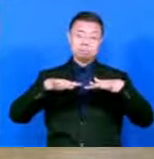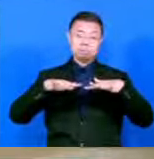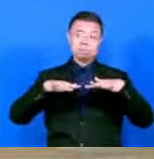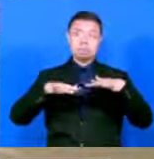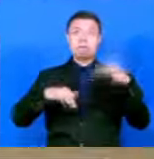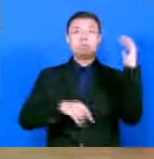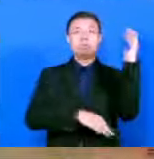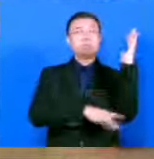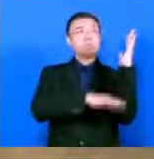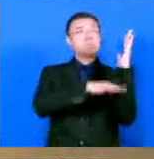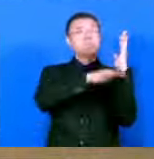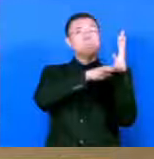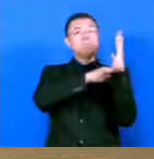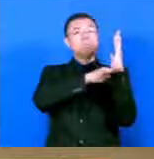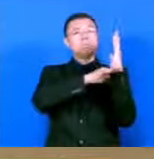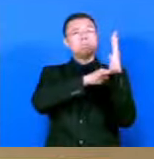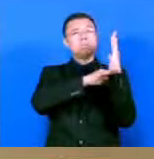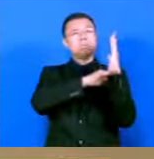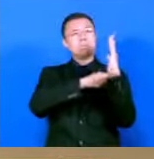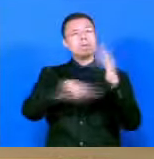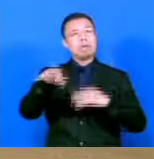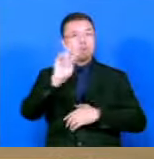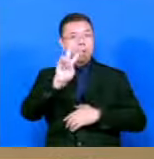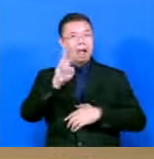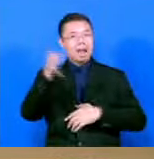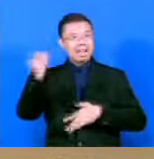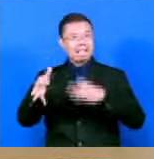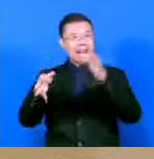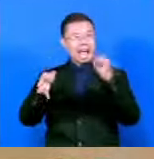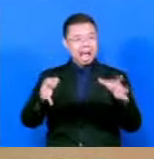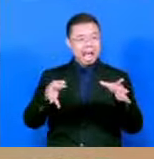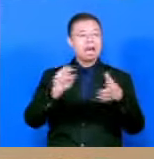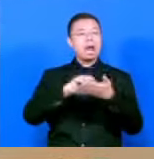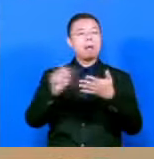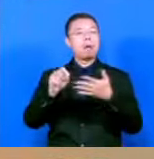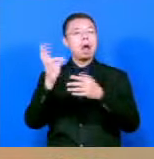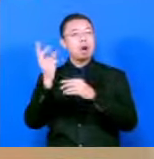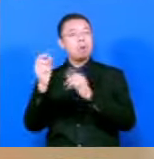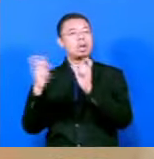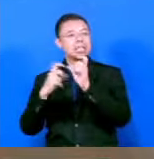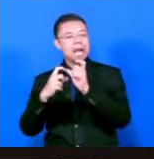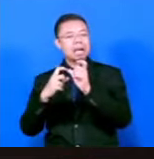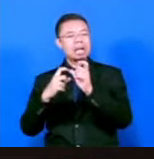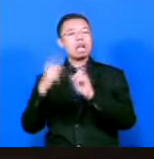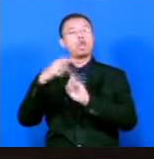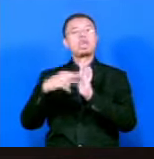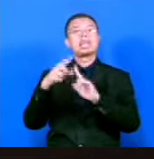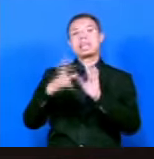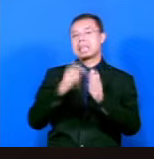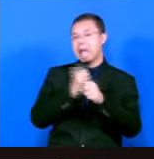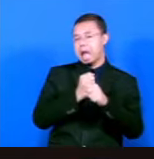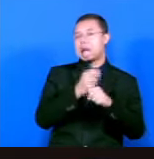Ketinggian genangan air akibat banjir yang melanda dua desa, yaitu Desa Rowosari, Kecamatan Tuntang, dan